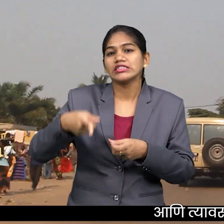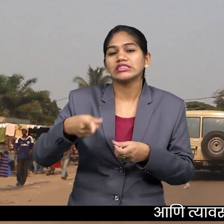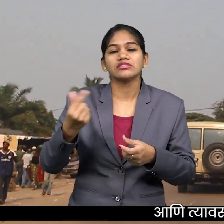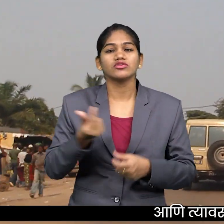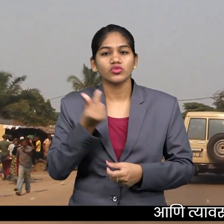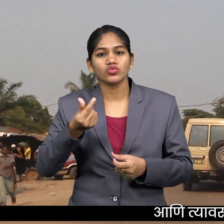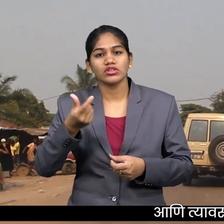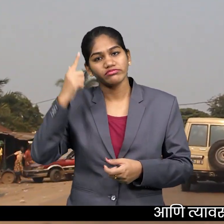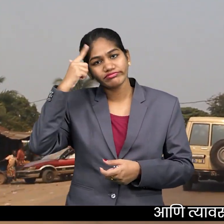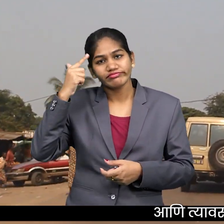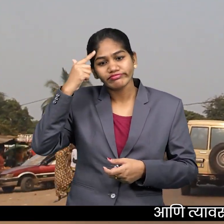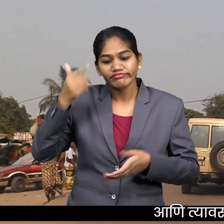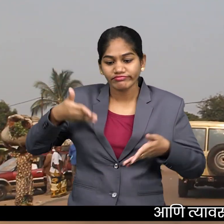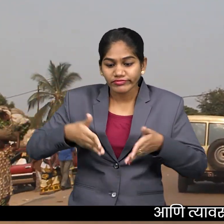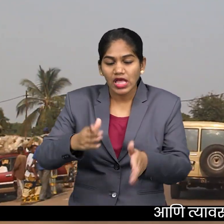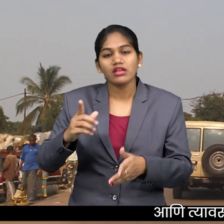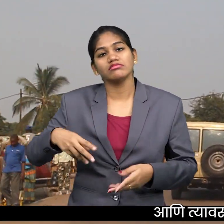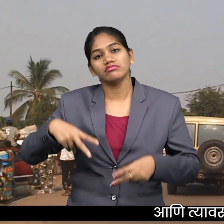वाहने धावतात.